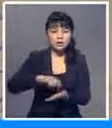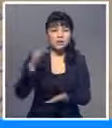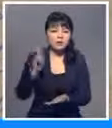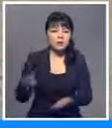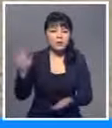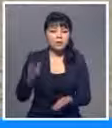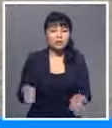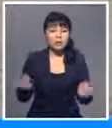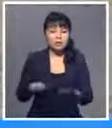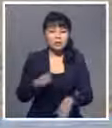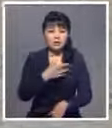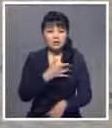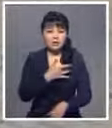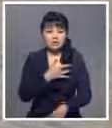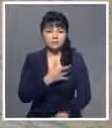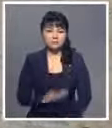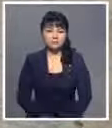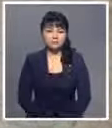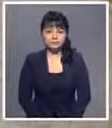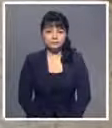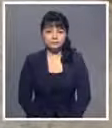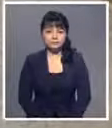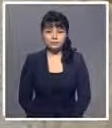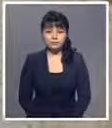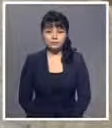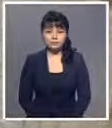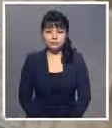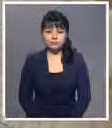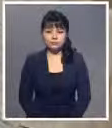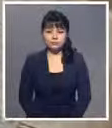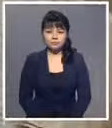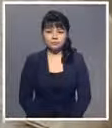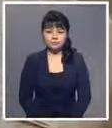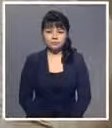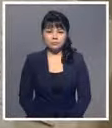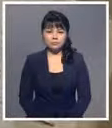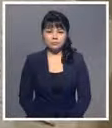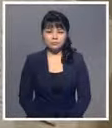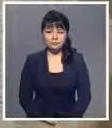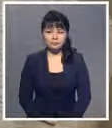деп. Шынар Асанқызы, Ләззат Бектас, Тархан Әлбек, Еркінжан Керімжан, Қазақстан ұлттық арнасы.